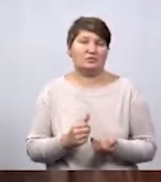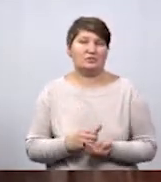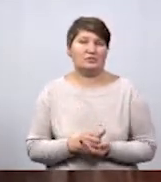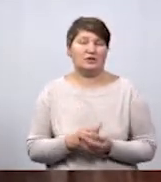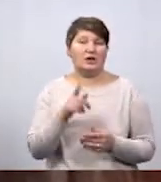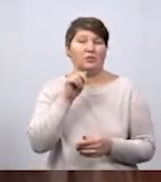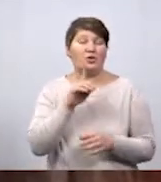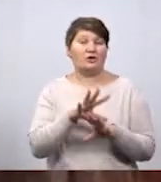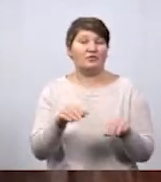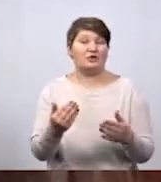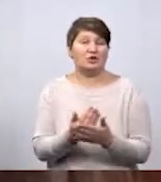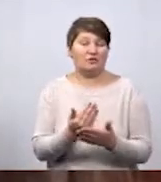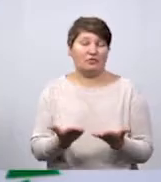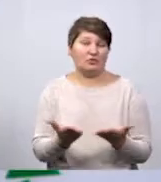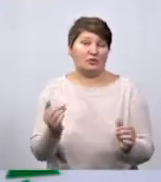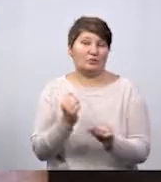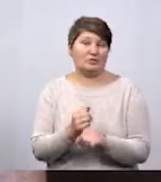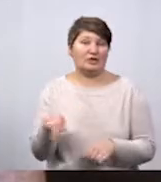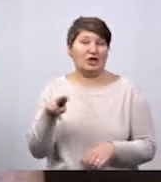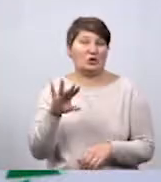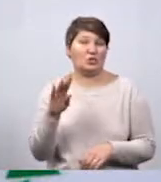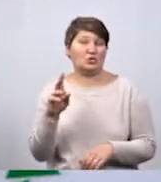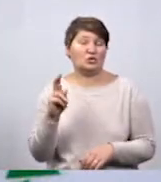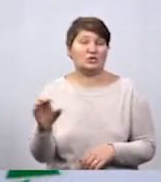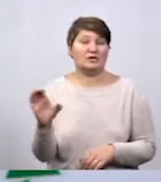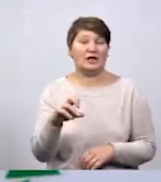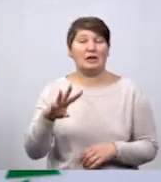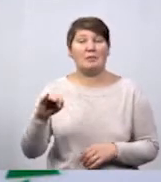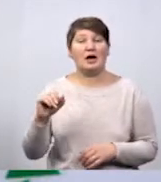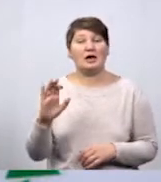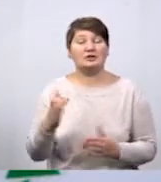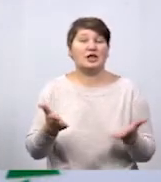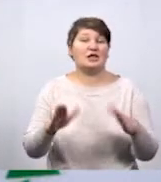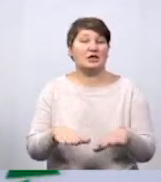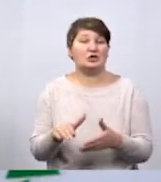Це поки всі новини. У студії працювали Діана Коржук та Світлана Магас. Залишайтеся Суспільним.